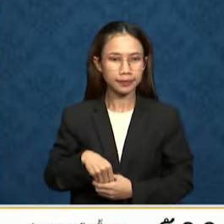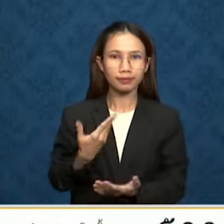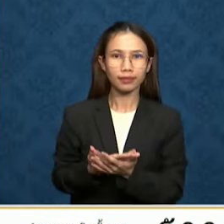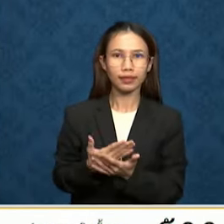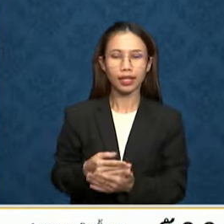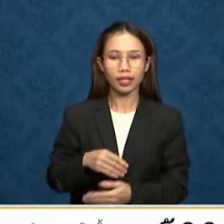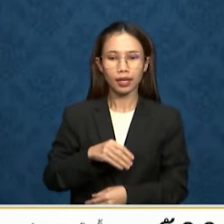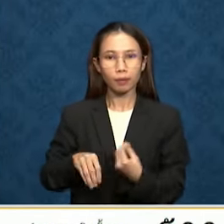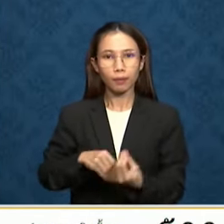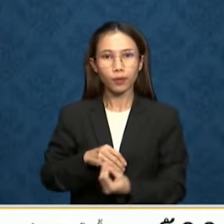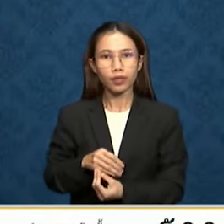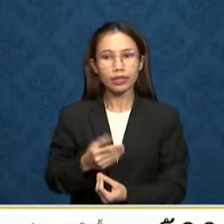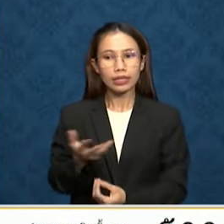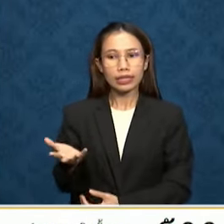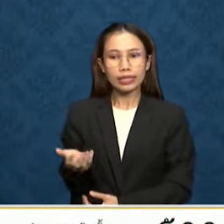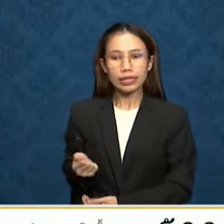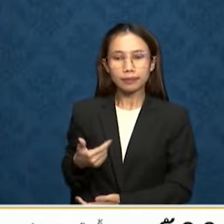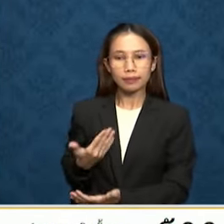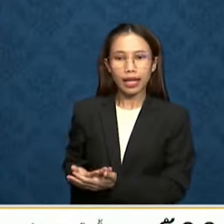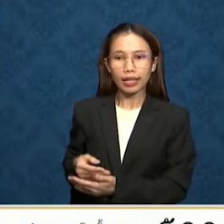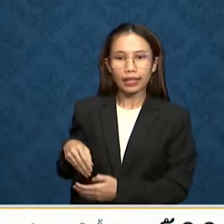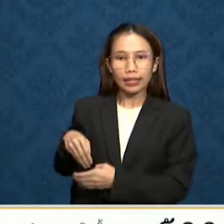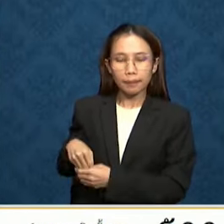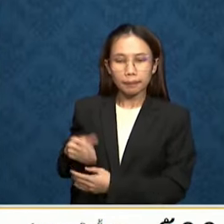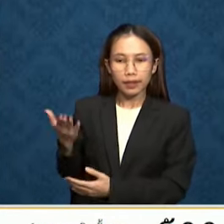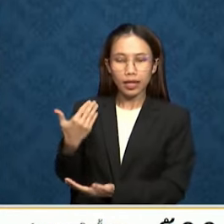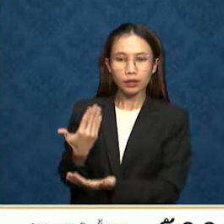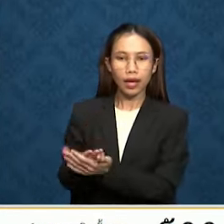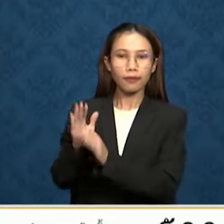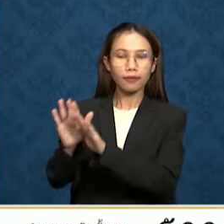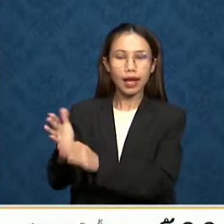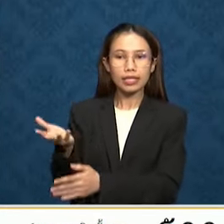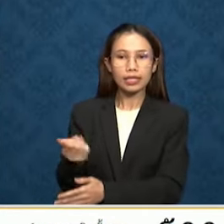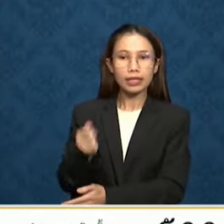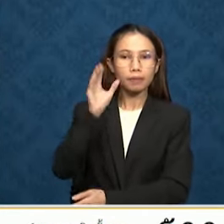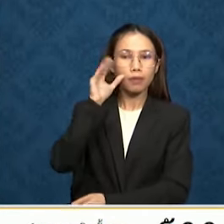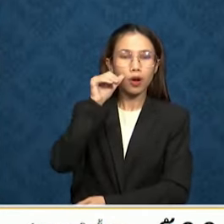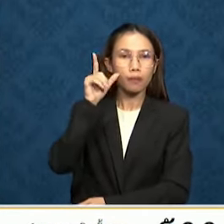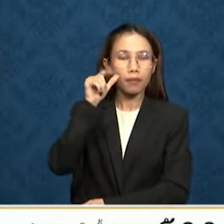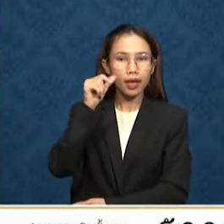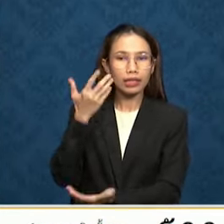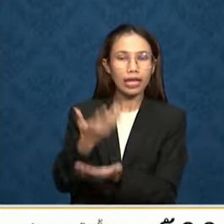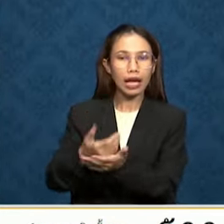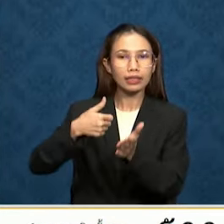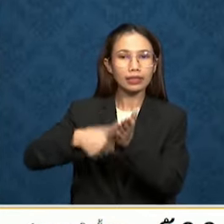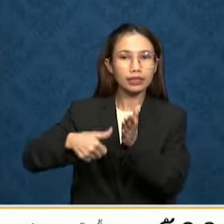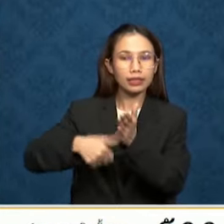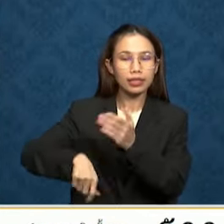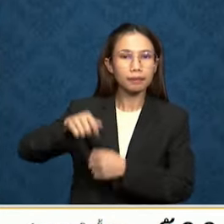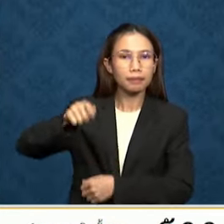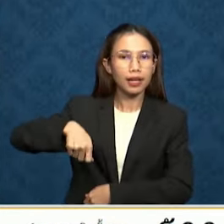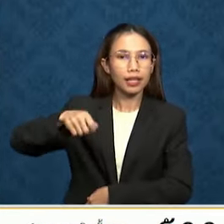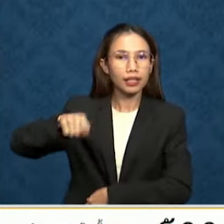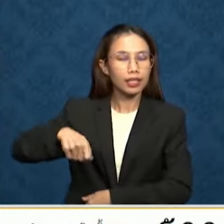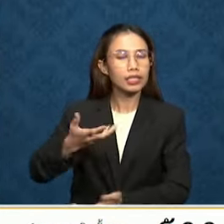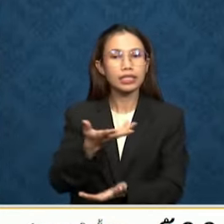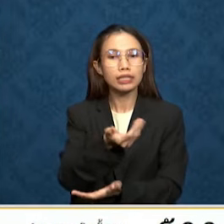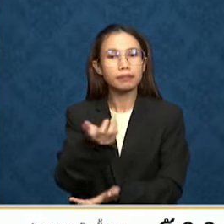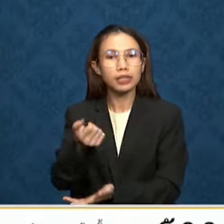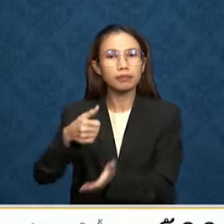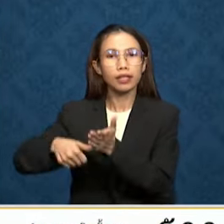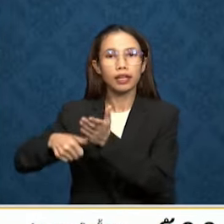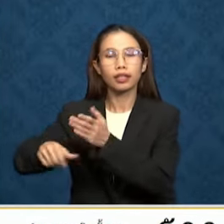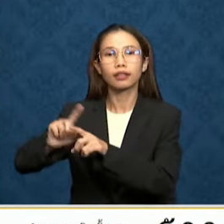ยังมีเงินที่ยืมเงินเก็บจากบัญชีตัวเองนะคะยืมคุณพ่อคุณแม่ติดเชื่อบัตรเคดิตติดเชื่ออาบังอะไรอีกเต็มไป